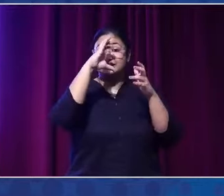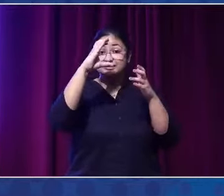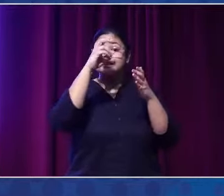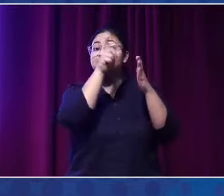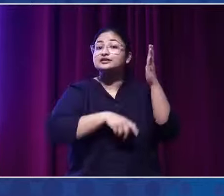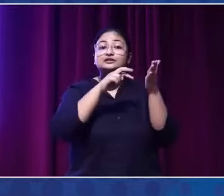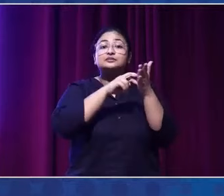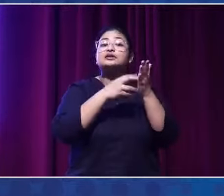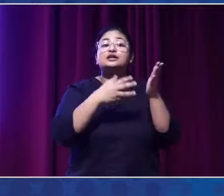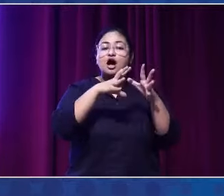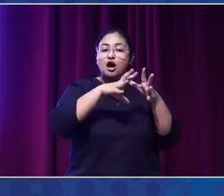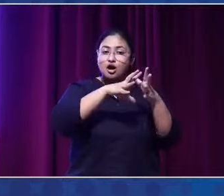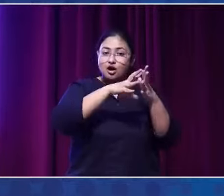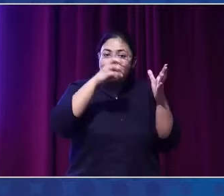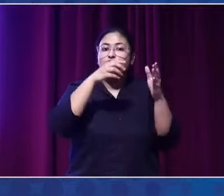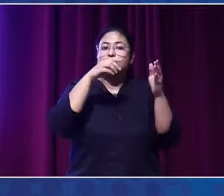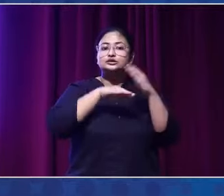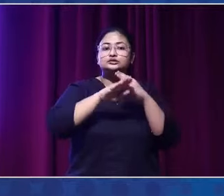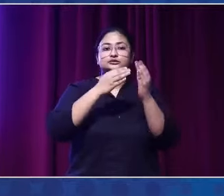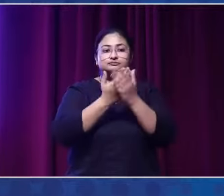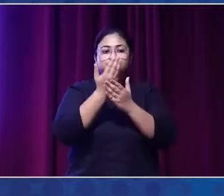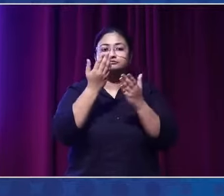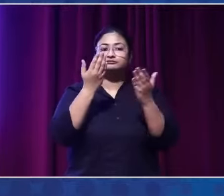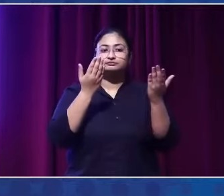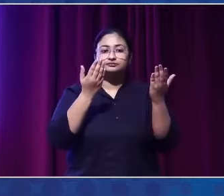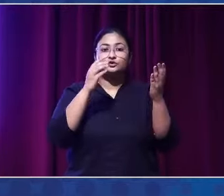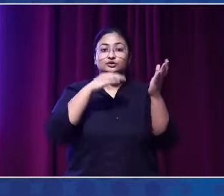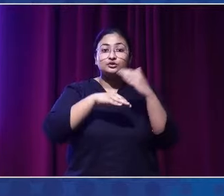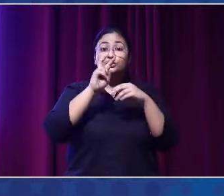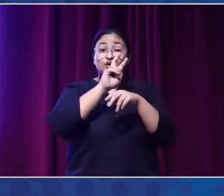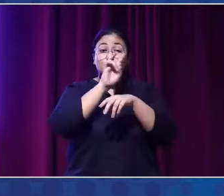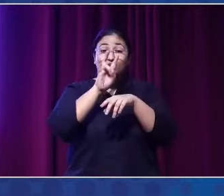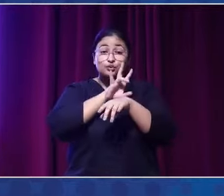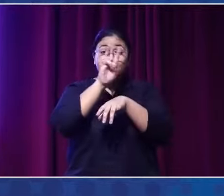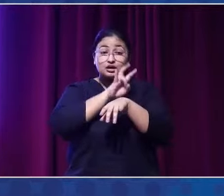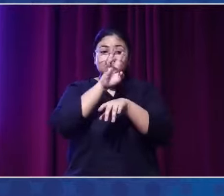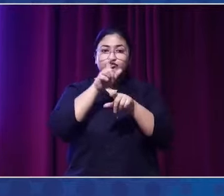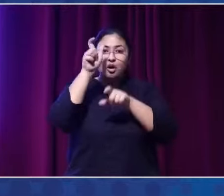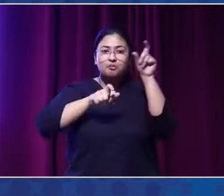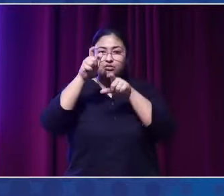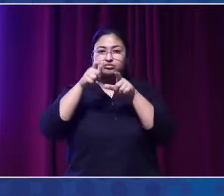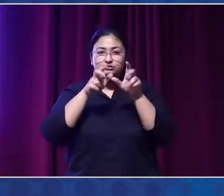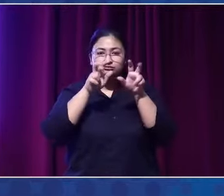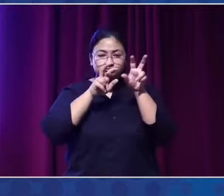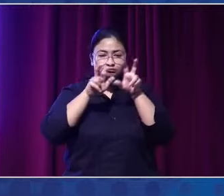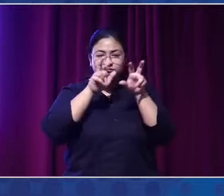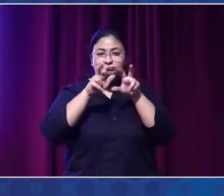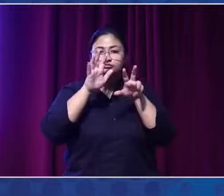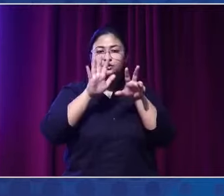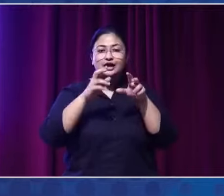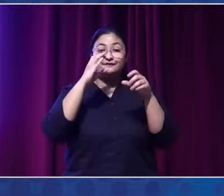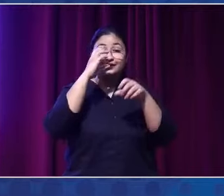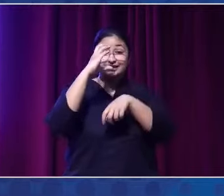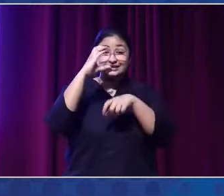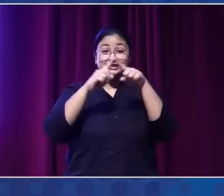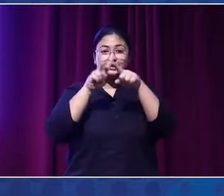सीलिंग कर दी, स्ट्रांग रूम की सीलिंग में आप खड़े हुए हो, 24 घंटे वहां फोर्स लगी है जिसमें आप भी बैठे हुए हो, सीसीटीवी कैमरा